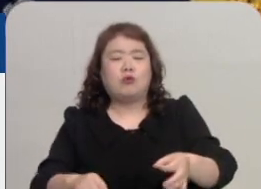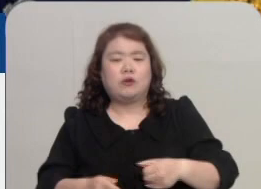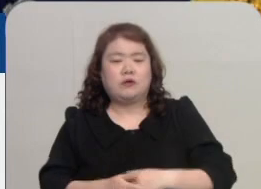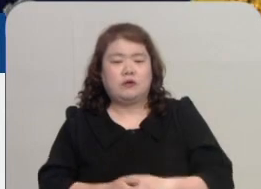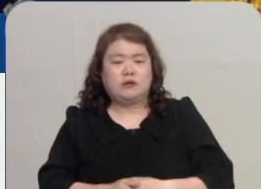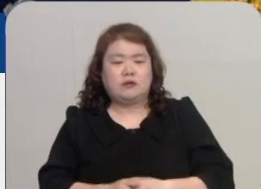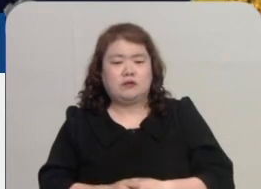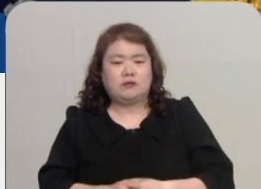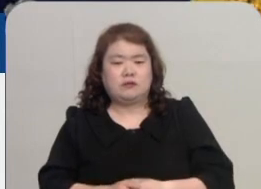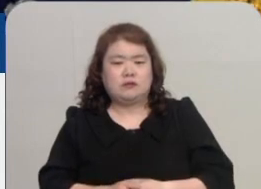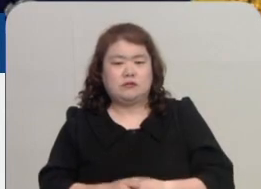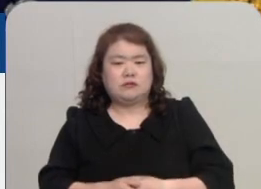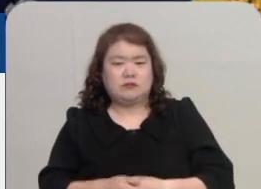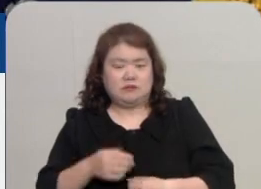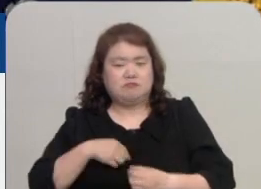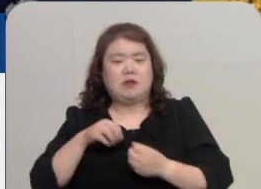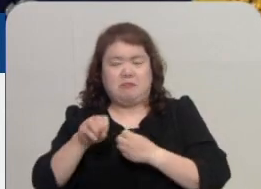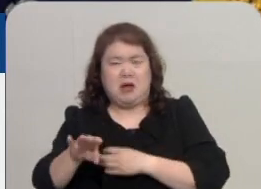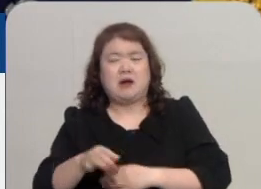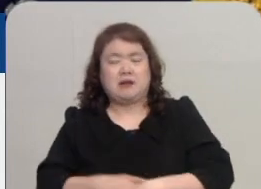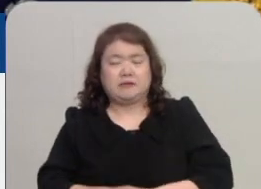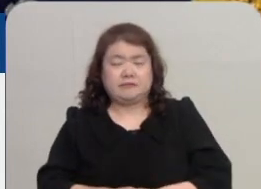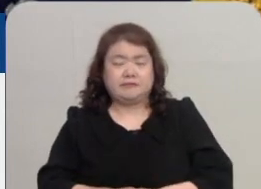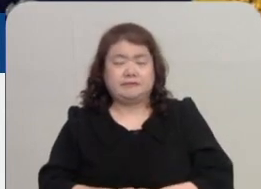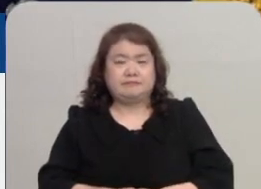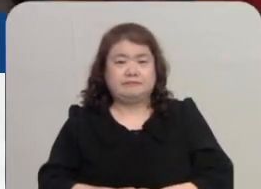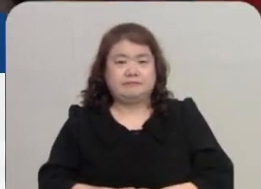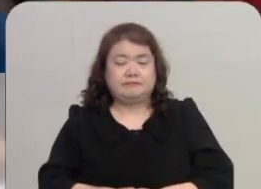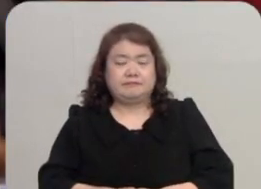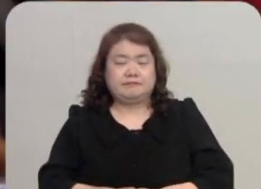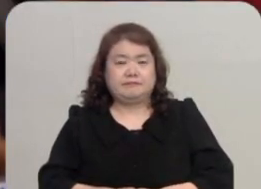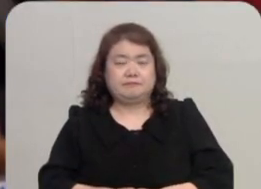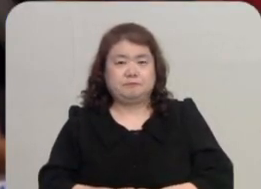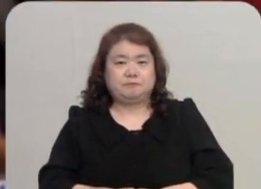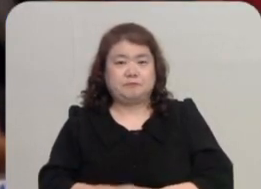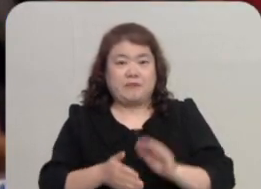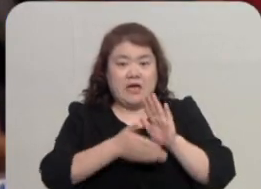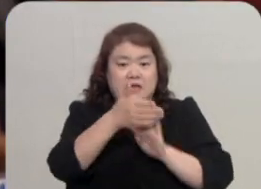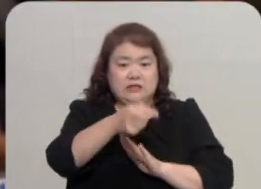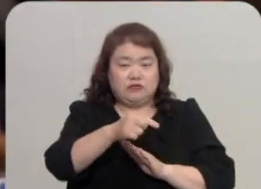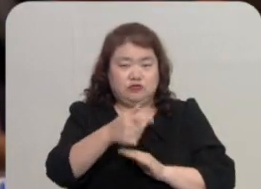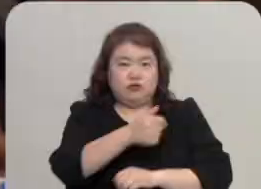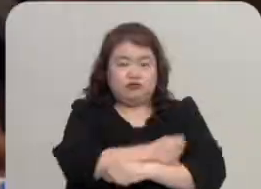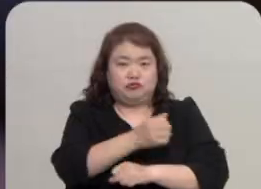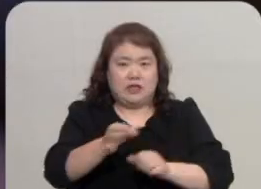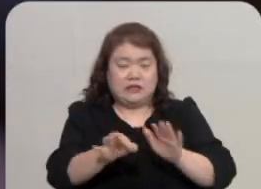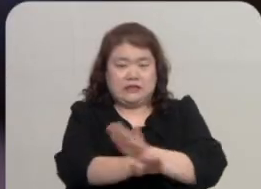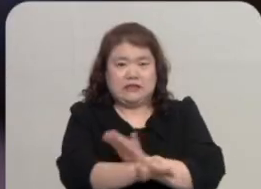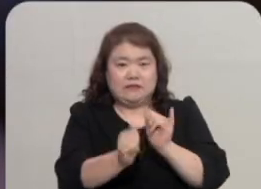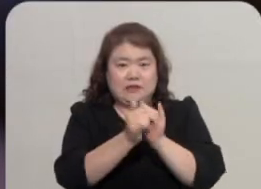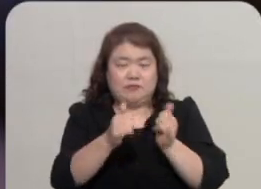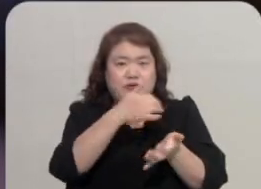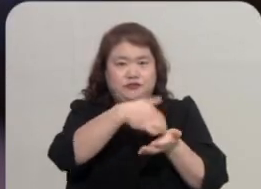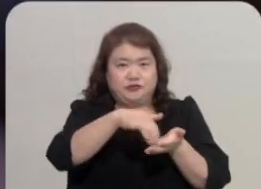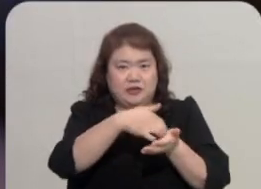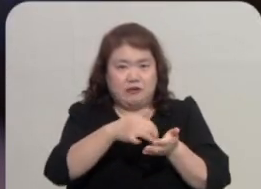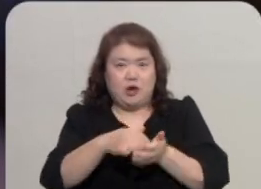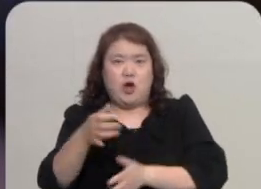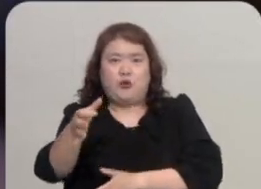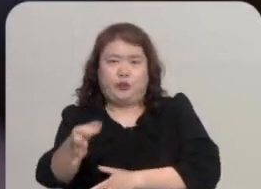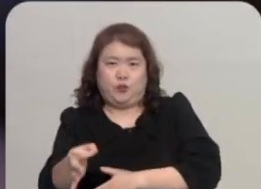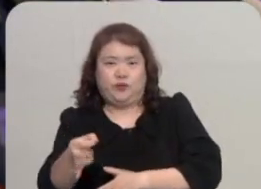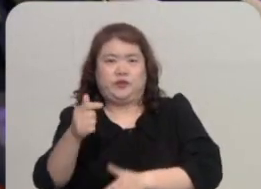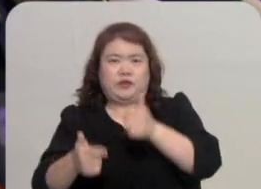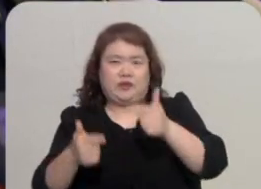뭐냐. 이렇게 얘기 다 한다. 예. 시군에선 수당 지급 대상자의 숫자나 시군의 재정